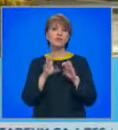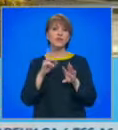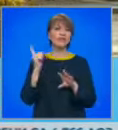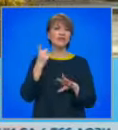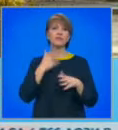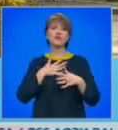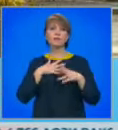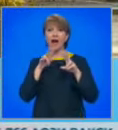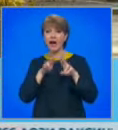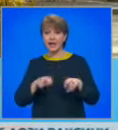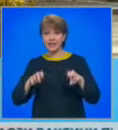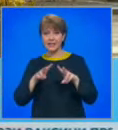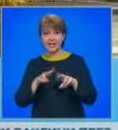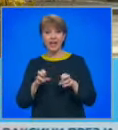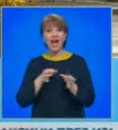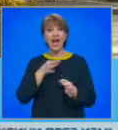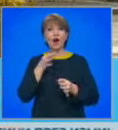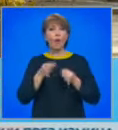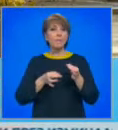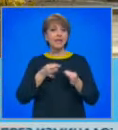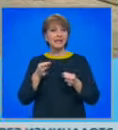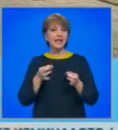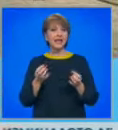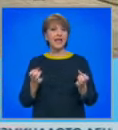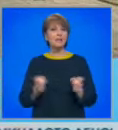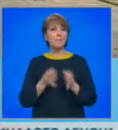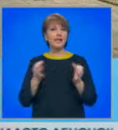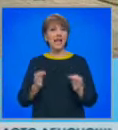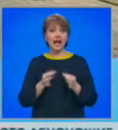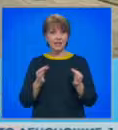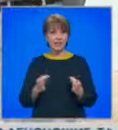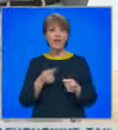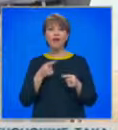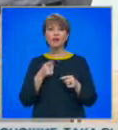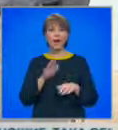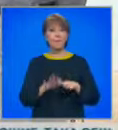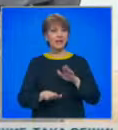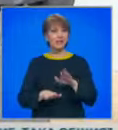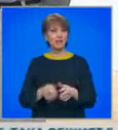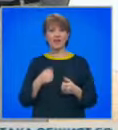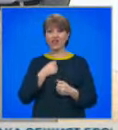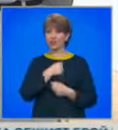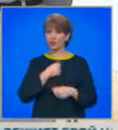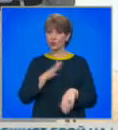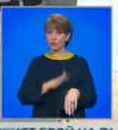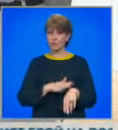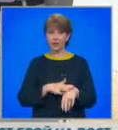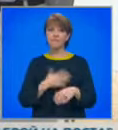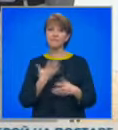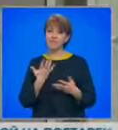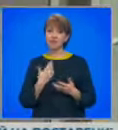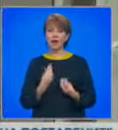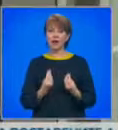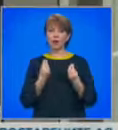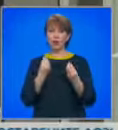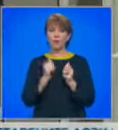разследване, но както изясниха специалистите, това престъпление е трудно да се докаже. Съществува добро сътрудничество с